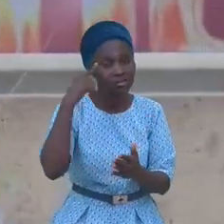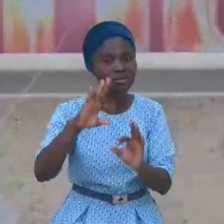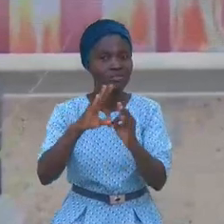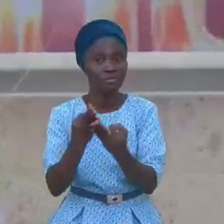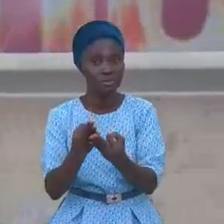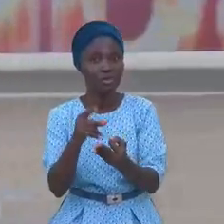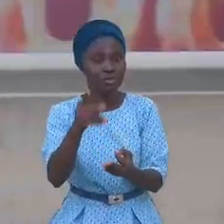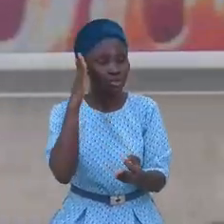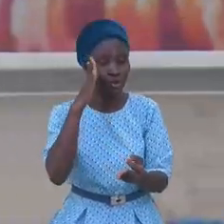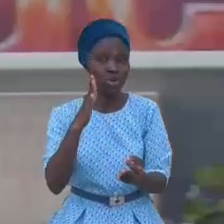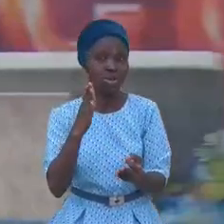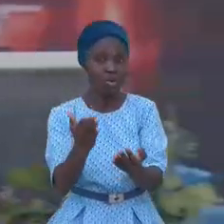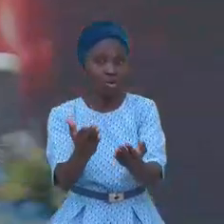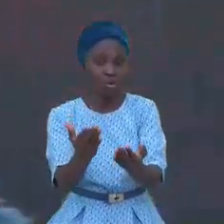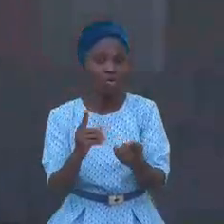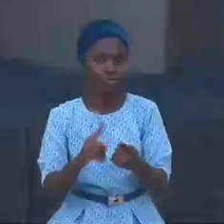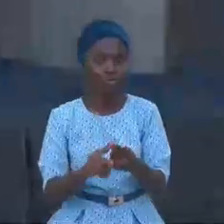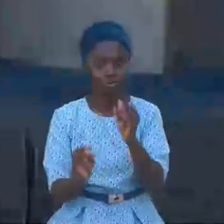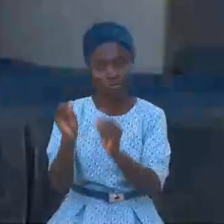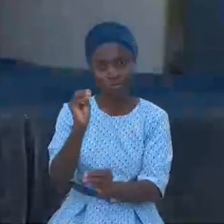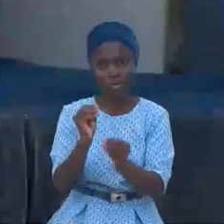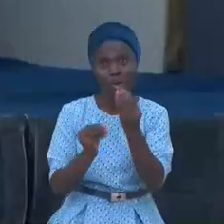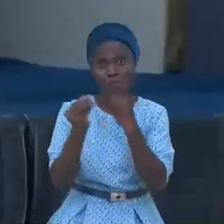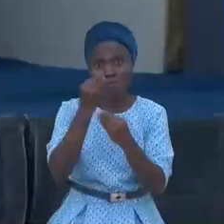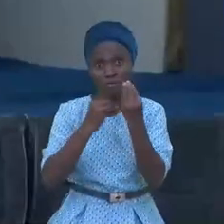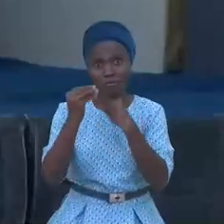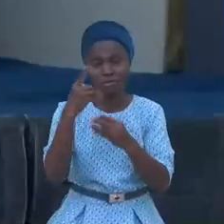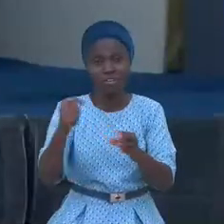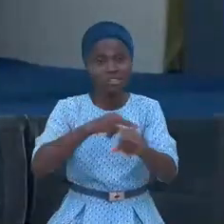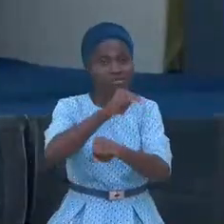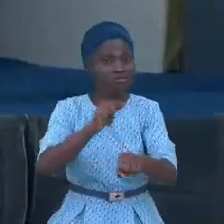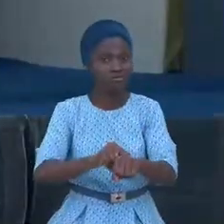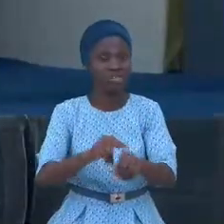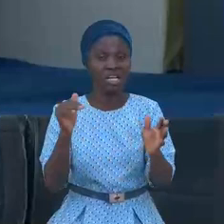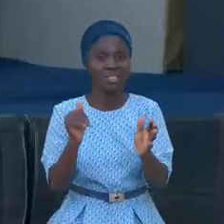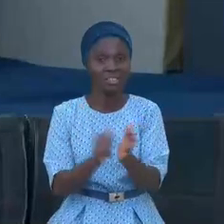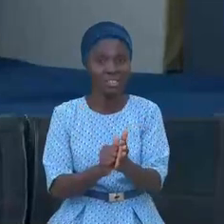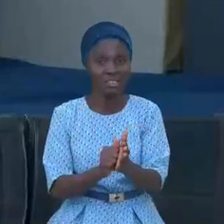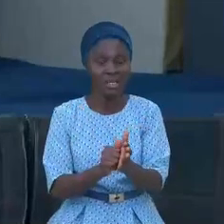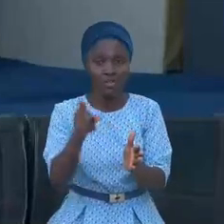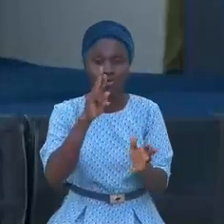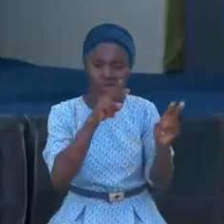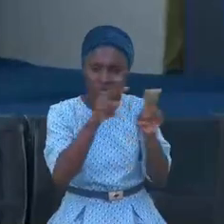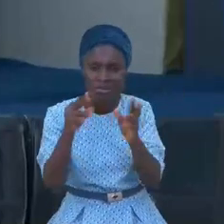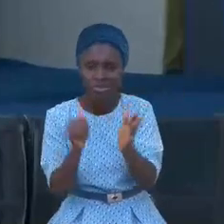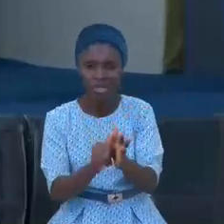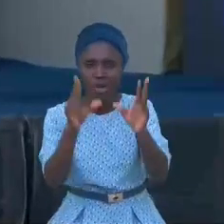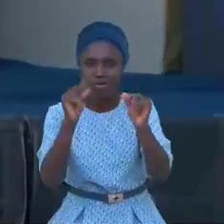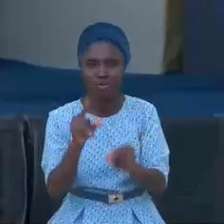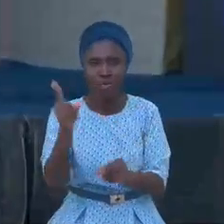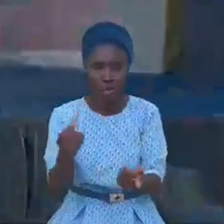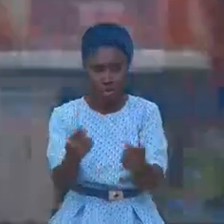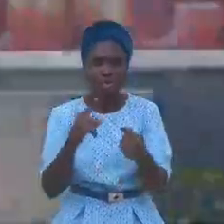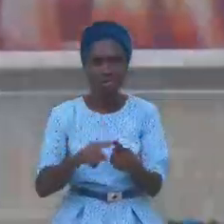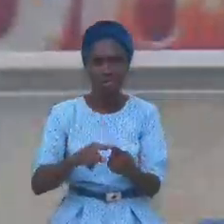nation. Tu dois être vigilant pour que personne ne vienne mettre du sable dans ton riz, que personne ne vienne,